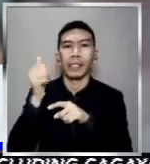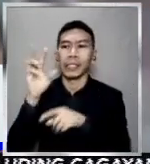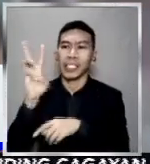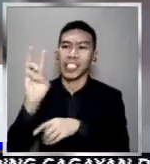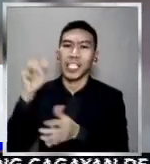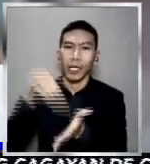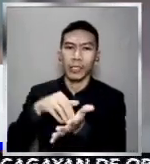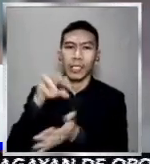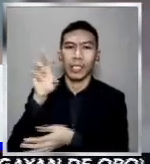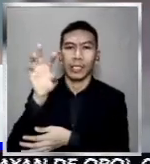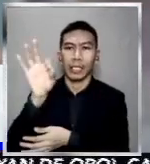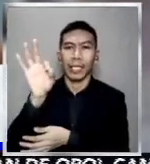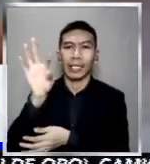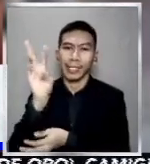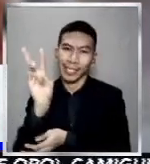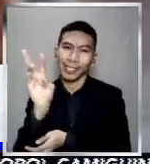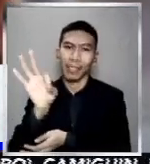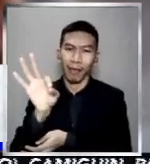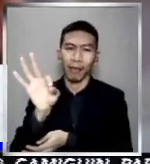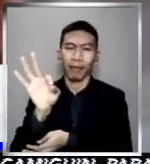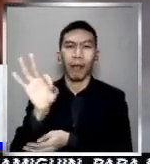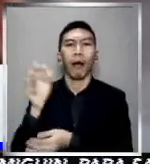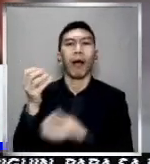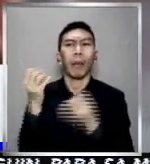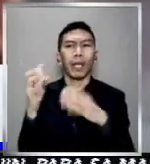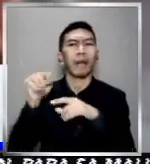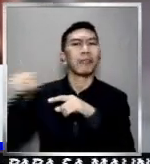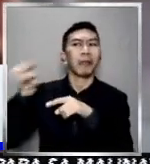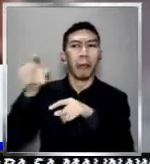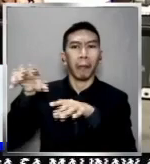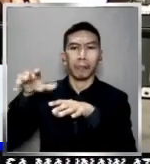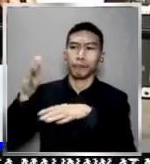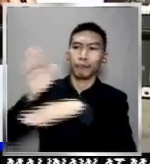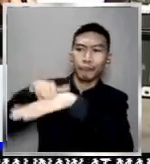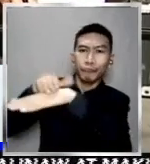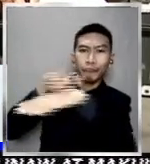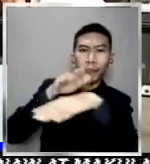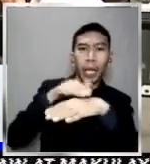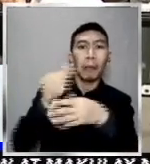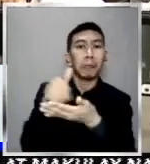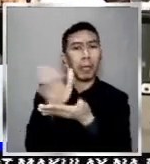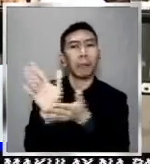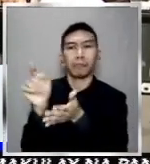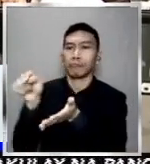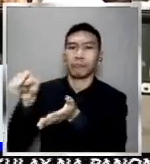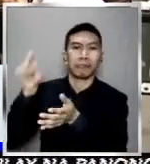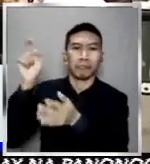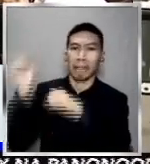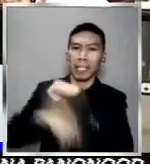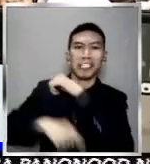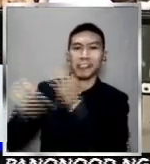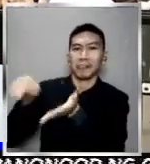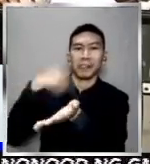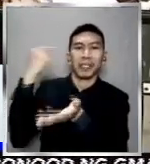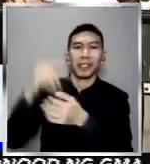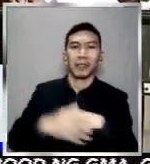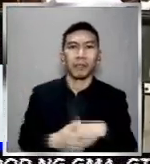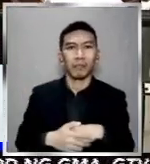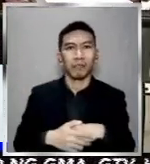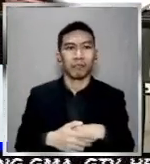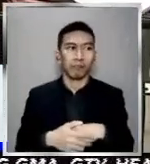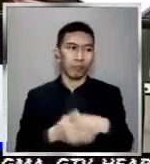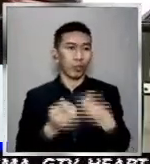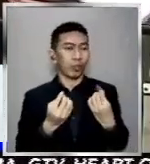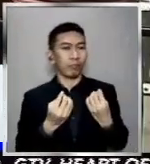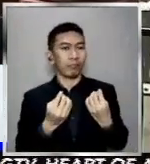16,969. Karamihan sa kanila ay winarningan lang habang ang iba ay pinagmulta. Ayan ang gagawin natin. Utos ng gobyerno. Oh,